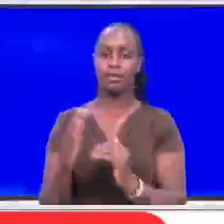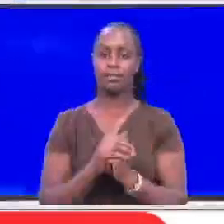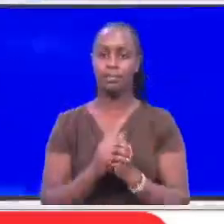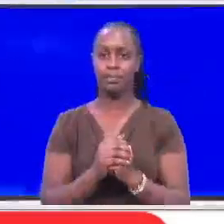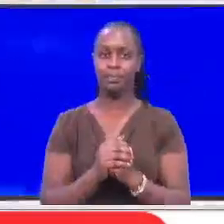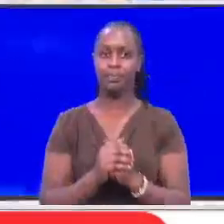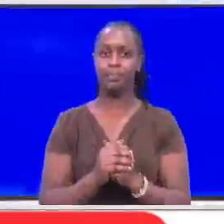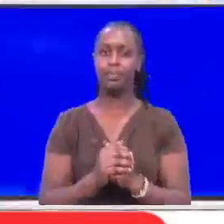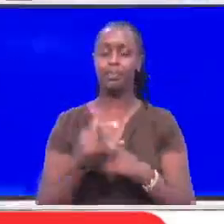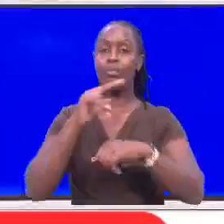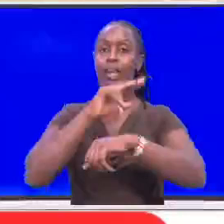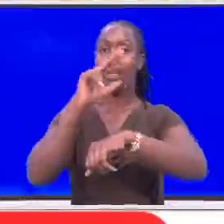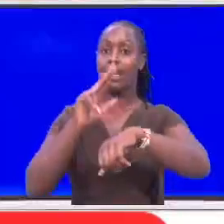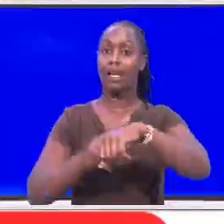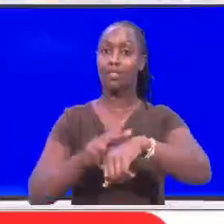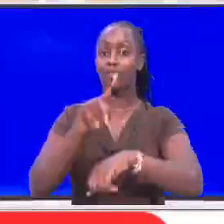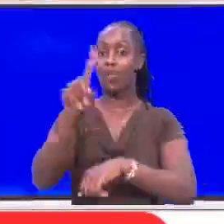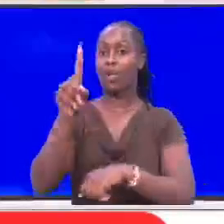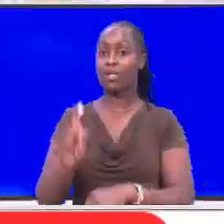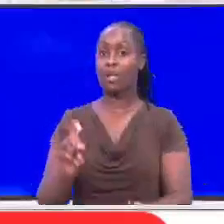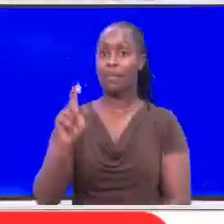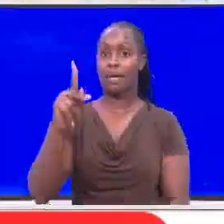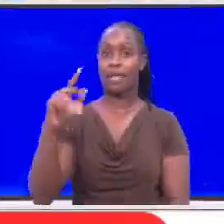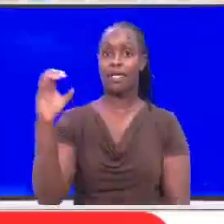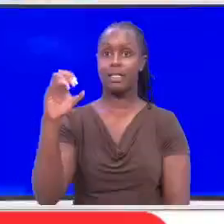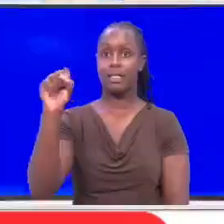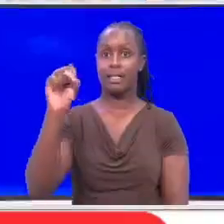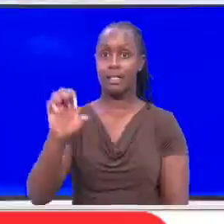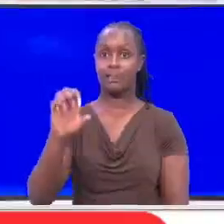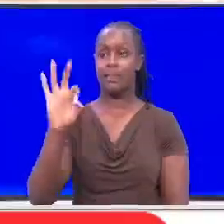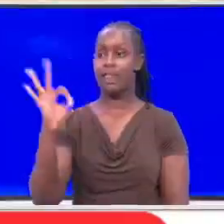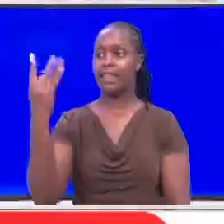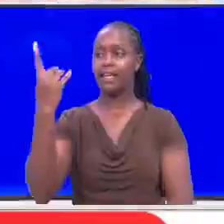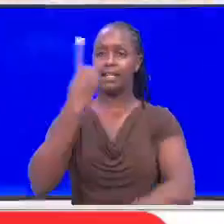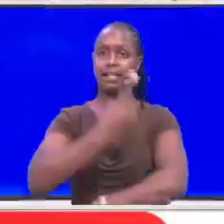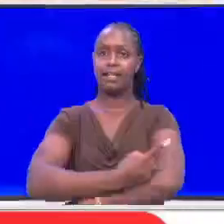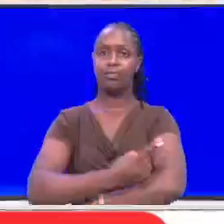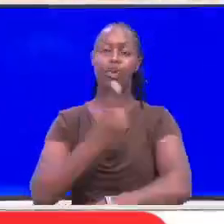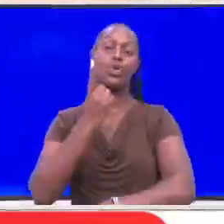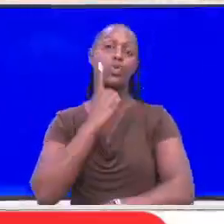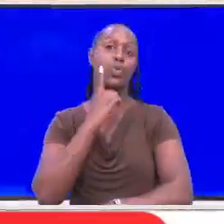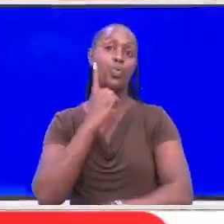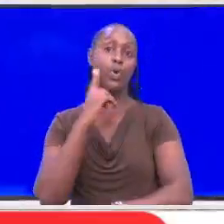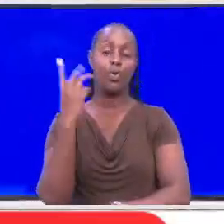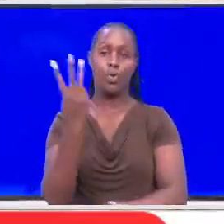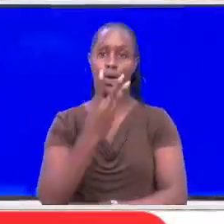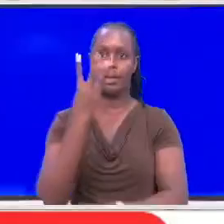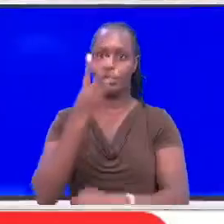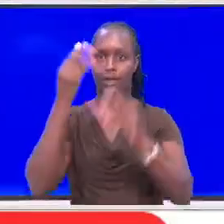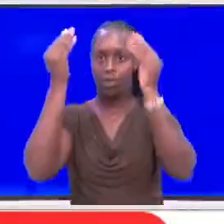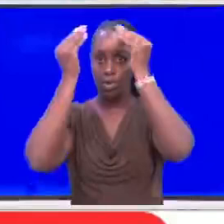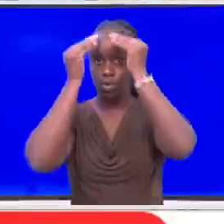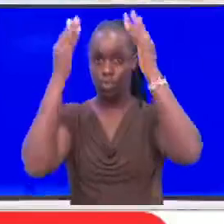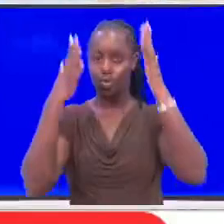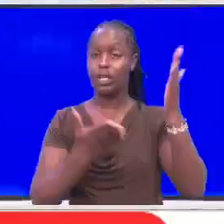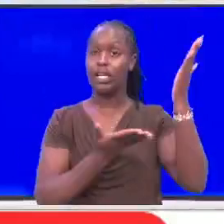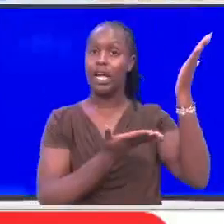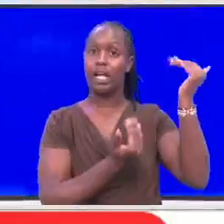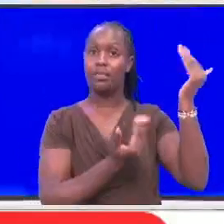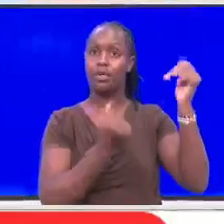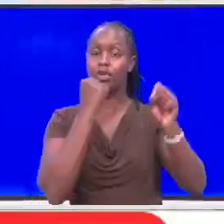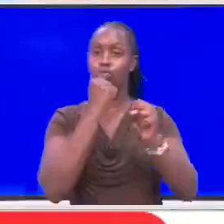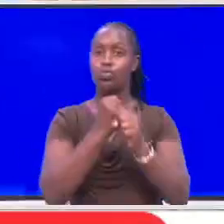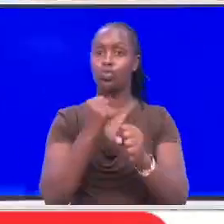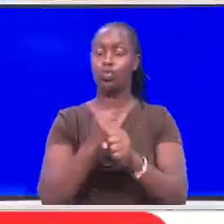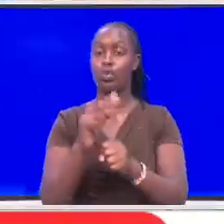Mtihani wa kitaifa wa KCSE utaingia siku yake ya tatu kesho Jumatano, wanafunzi wakitarajiwa kuandika karatasi ya pili ya